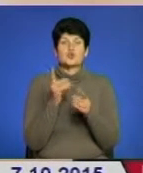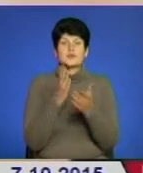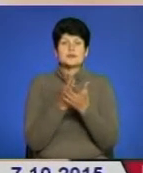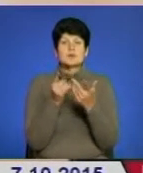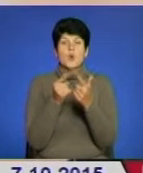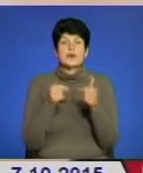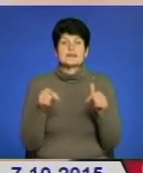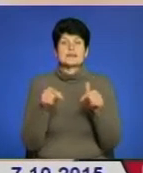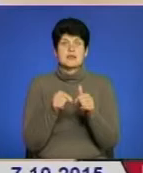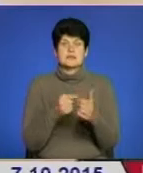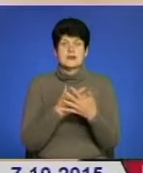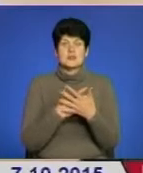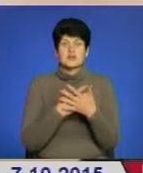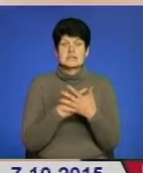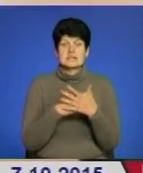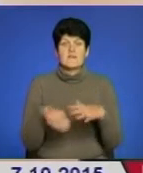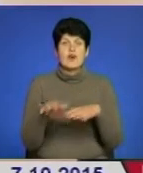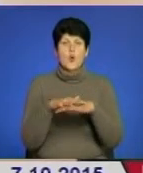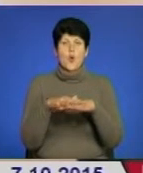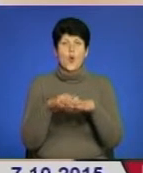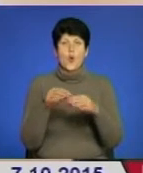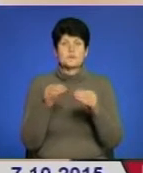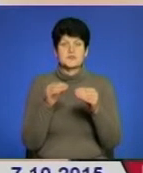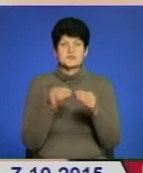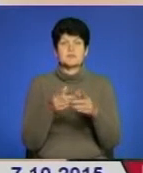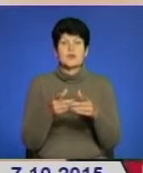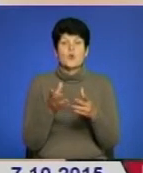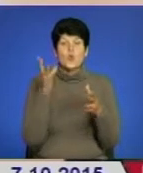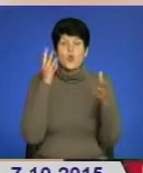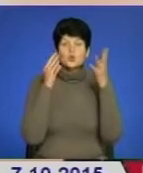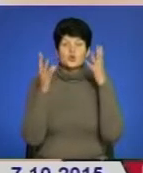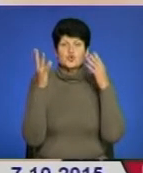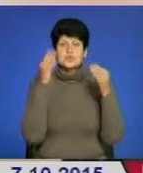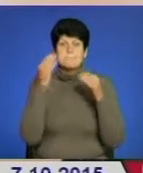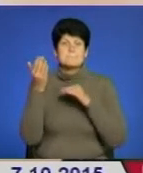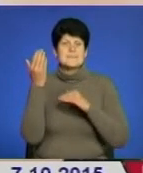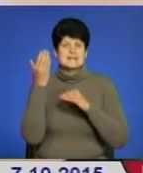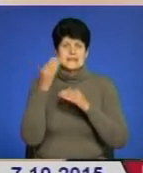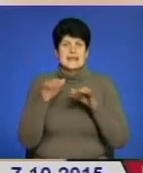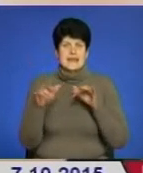общества. Также с учетом последних событий,